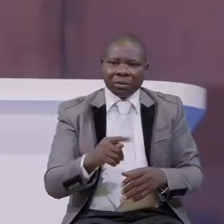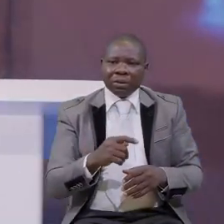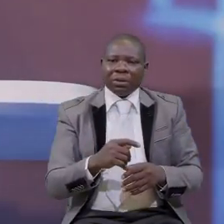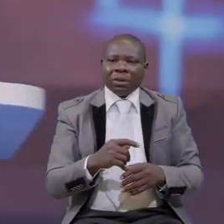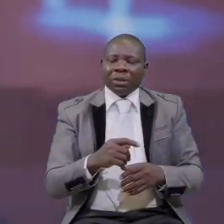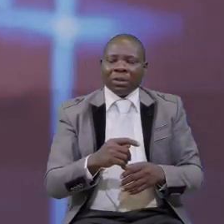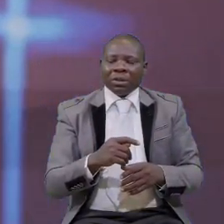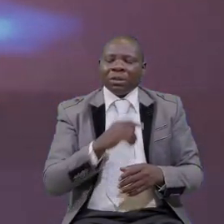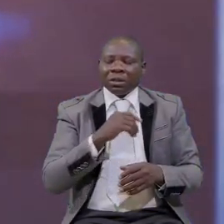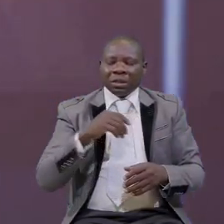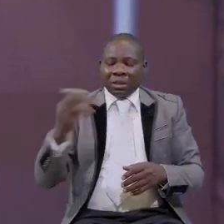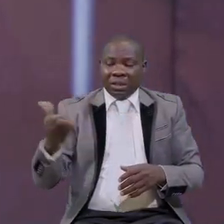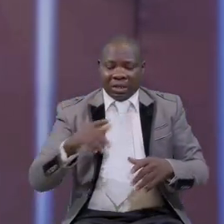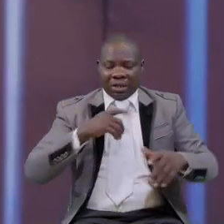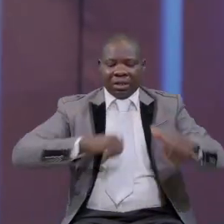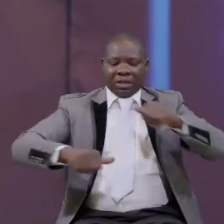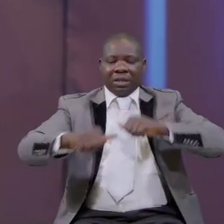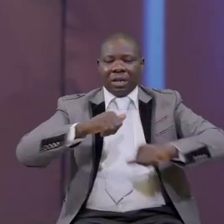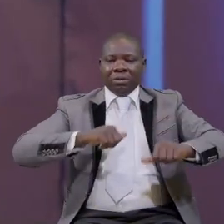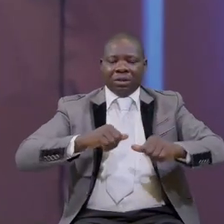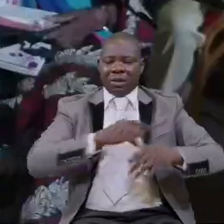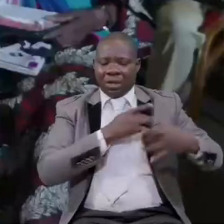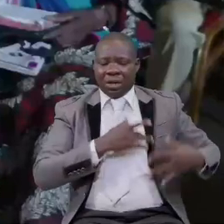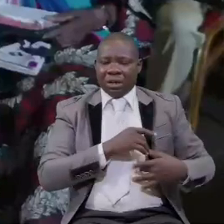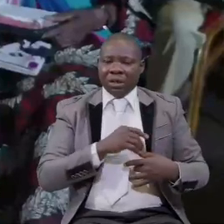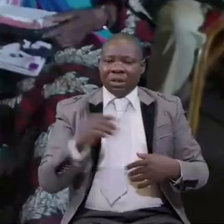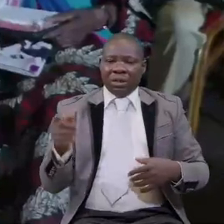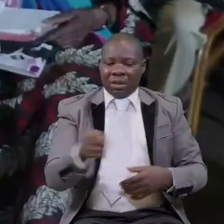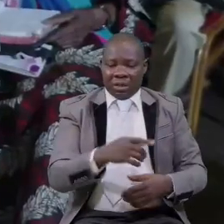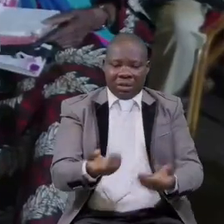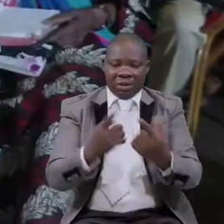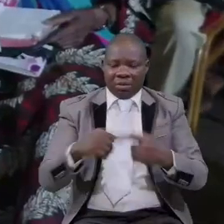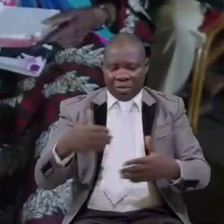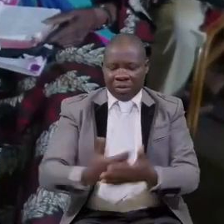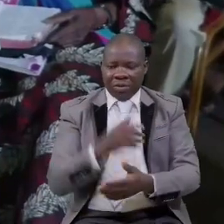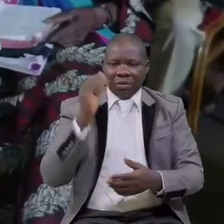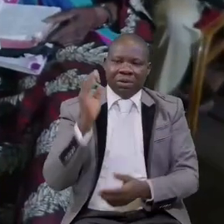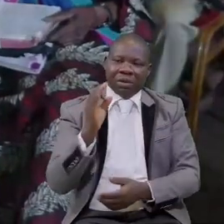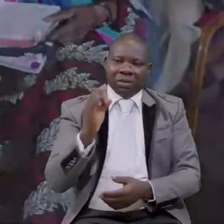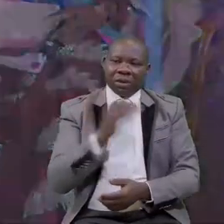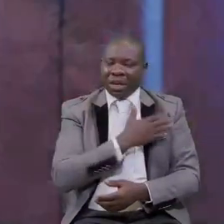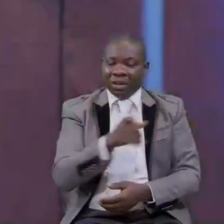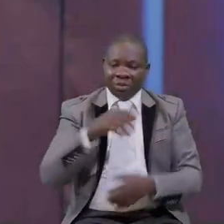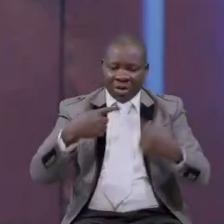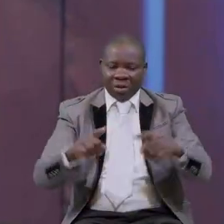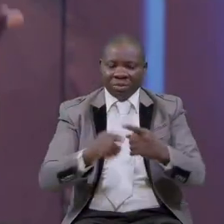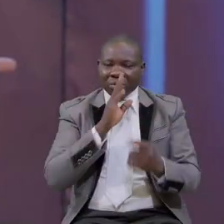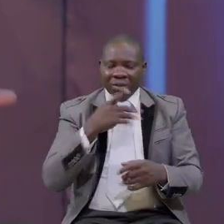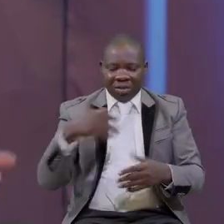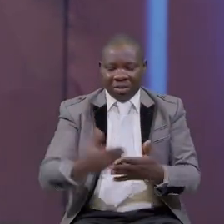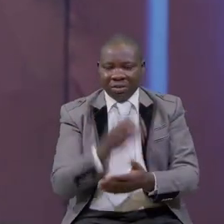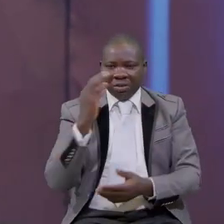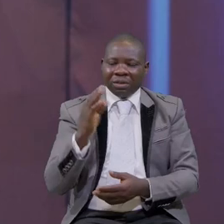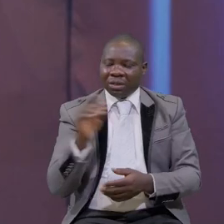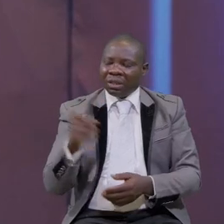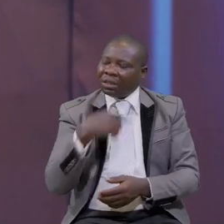vers le nouvel évangéliste, et c'est toi le nouvel évangéliste, et ils disent, Oh,